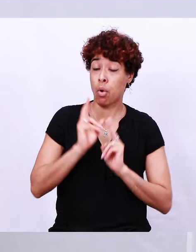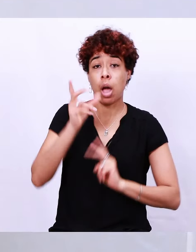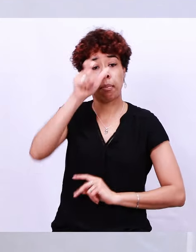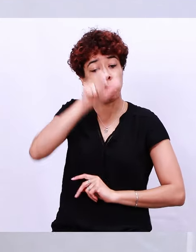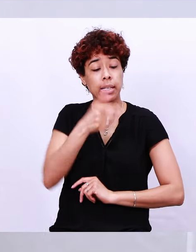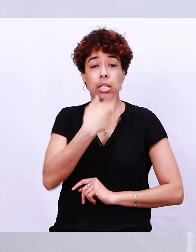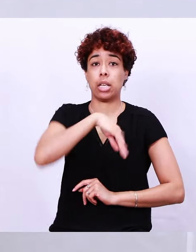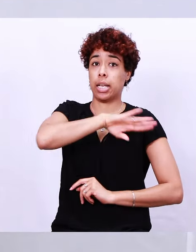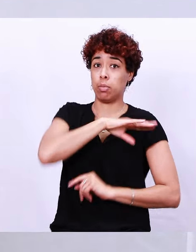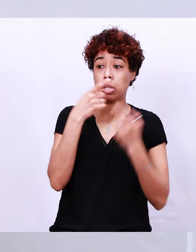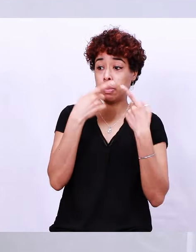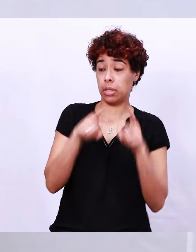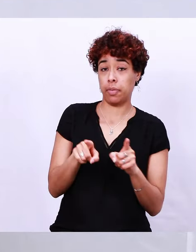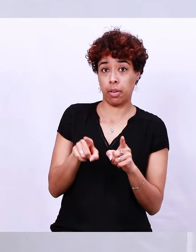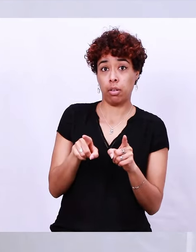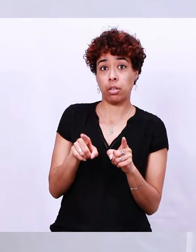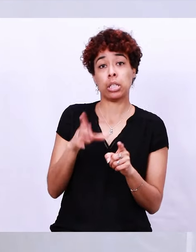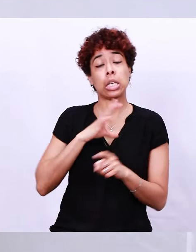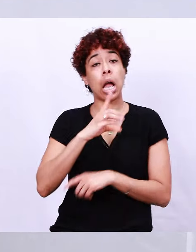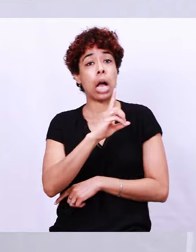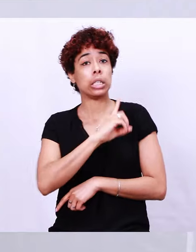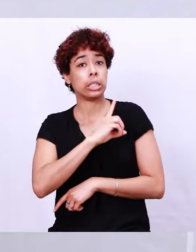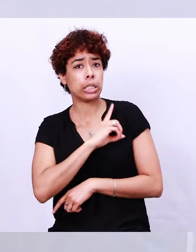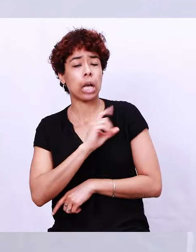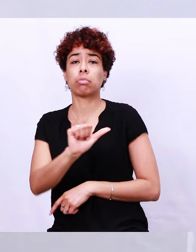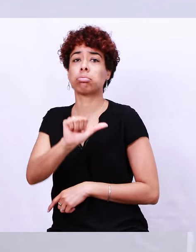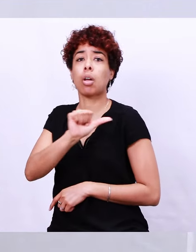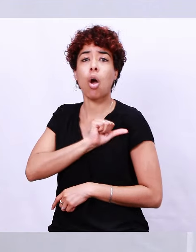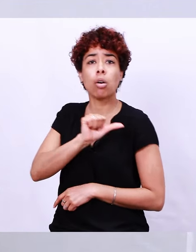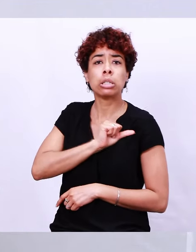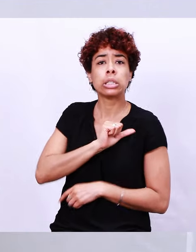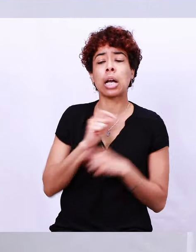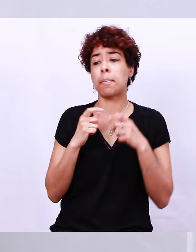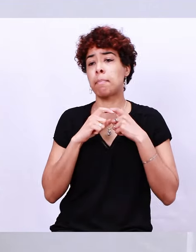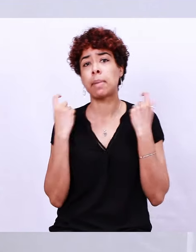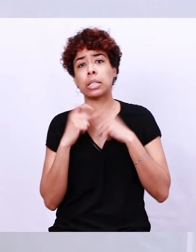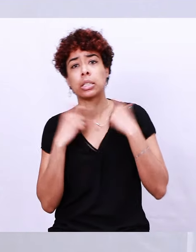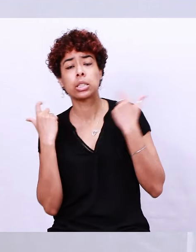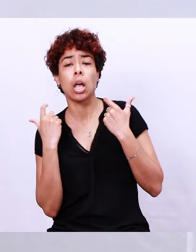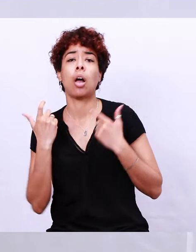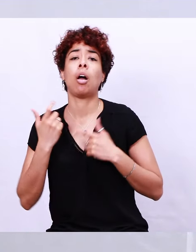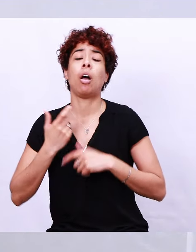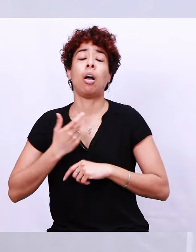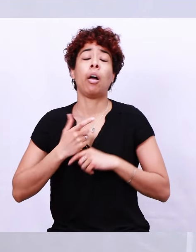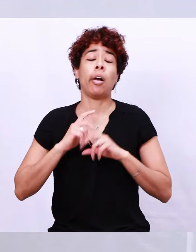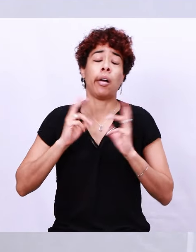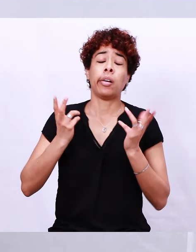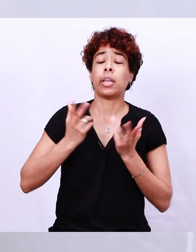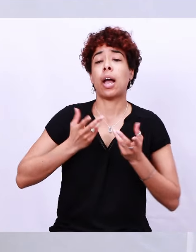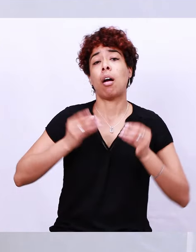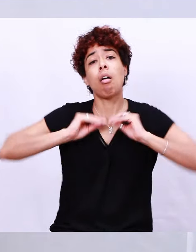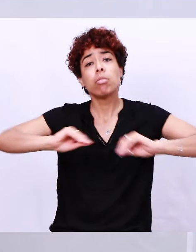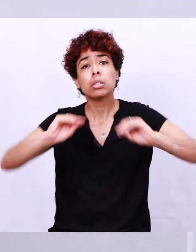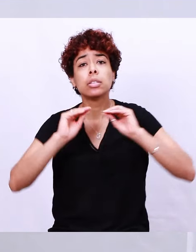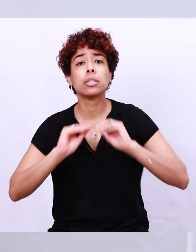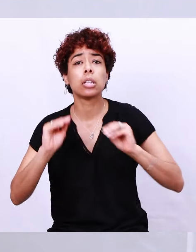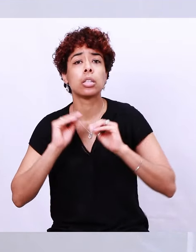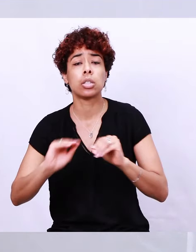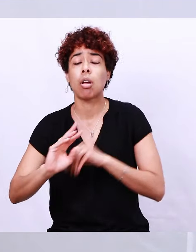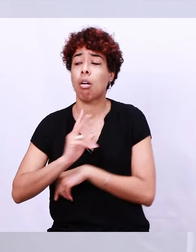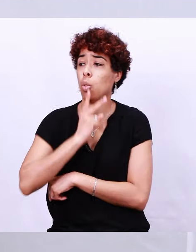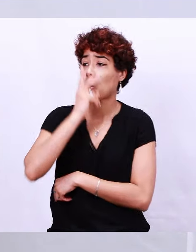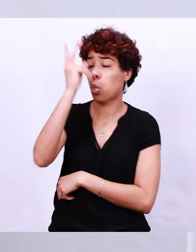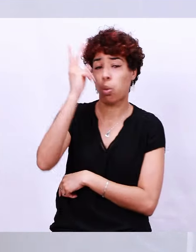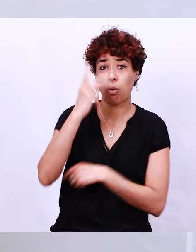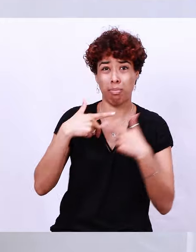responsabilités complètement différentes il y a des diacres des anciens des pasteurs des docteurs il y a des ministères il y a des dons des talents qui s'expriment